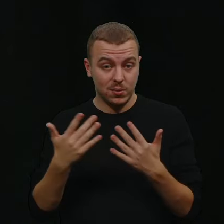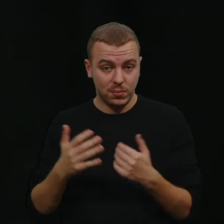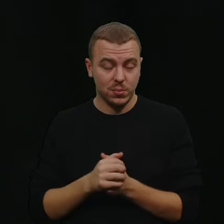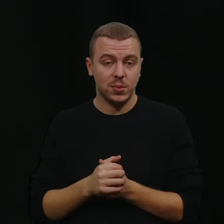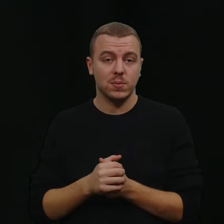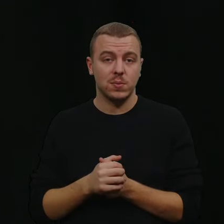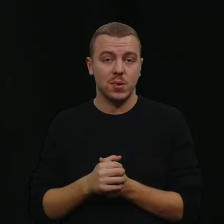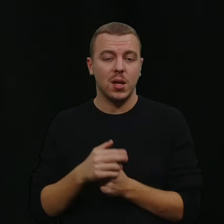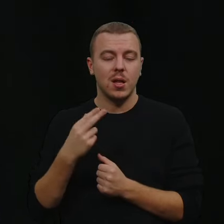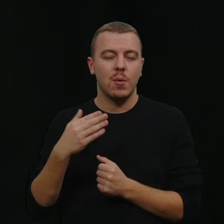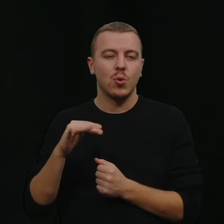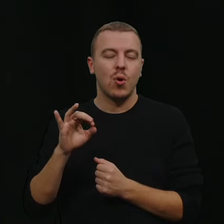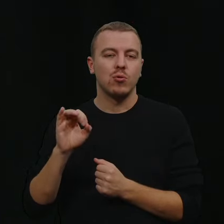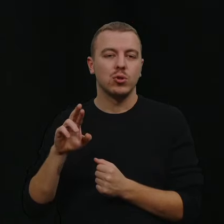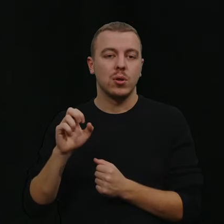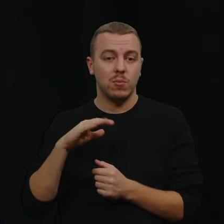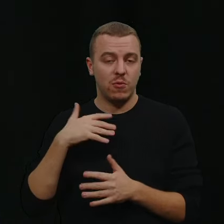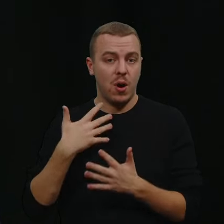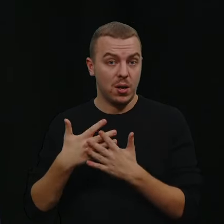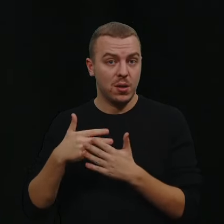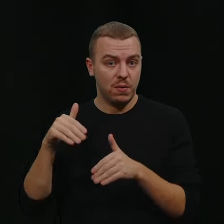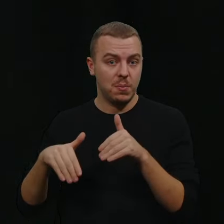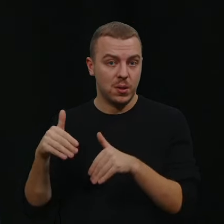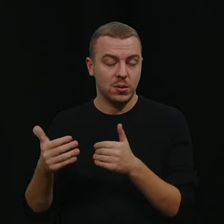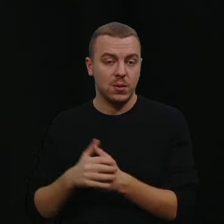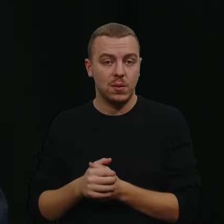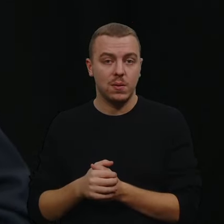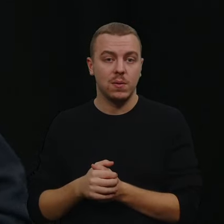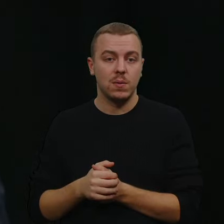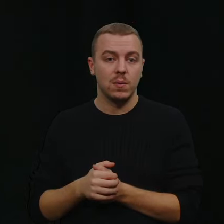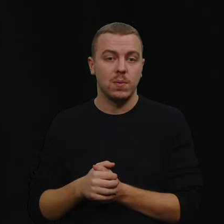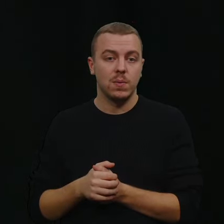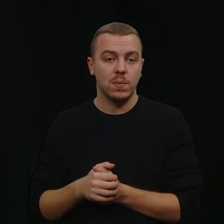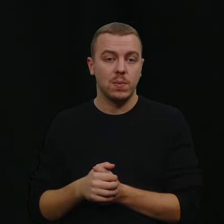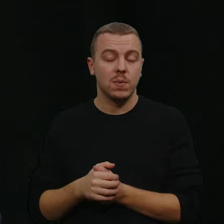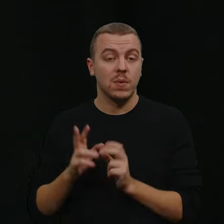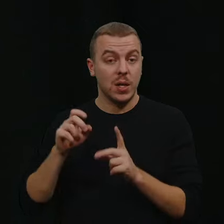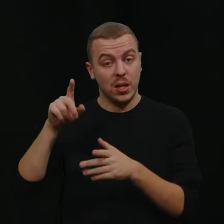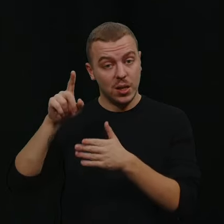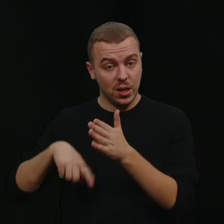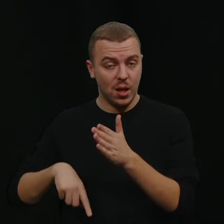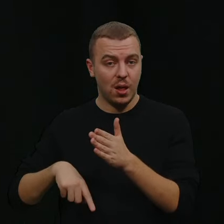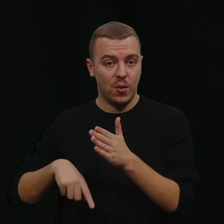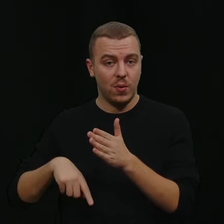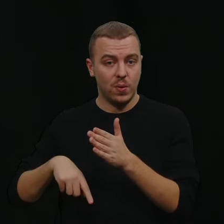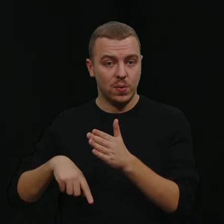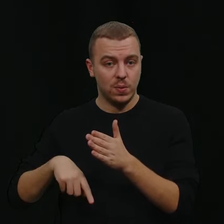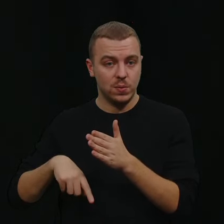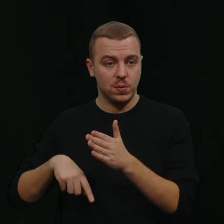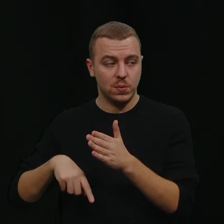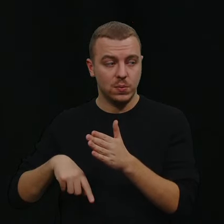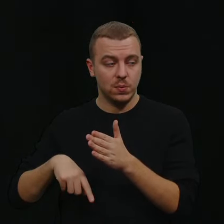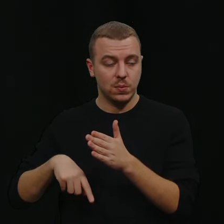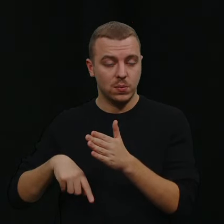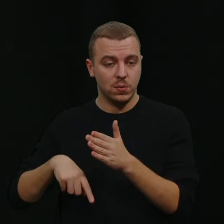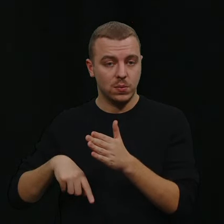už Nemuno aušrą balsavo gana aktyviai. Mhm. Aktyviai tai reiškia, kad jie tikėjusi, jie, kaip